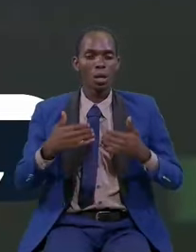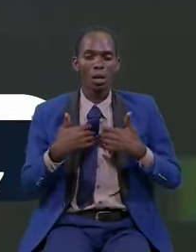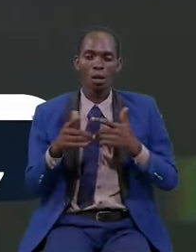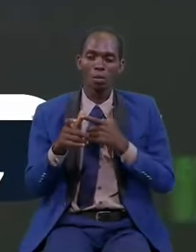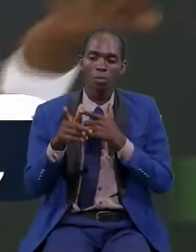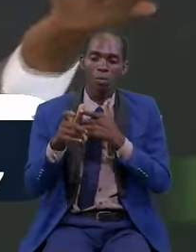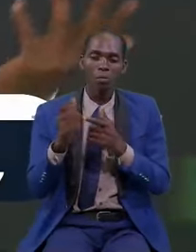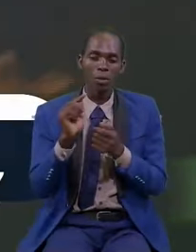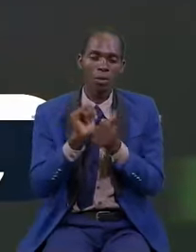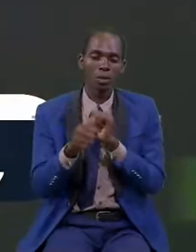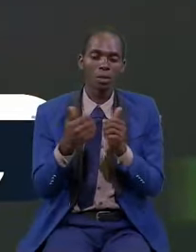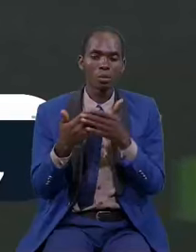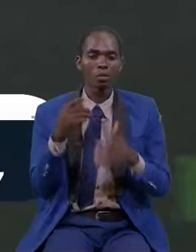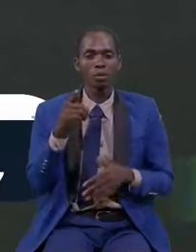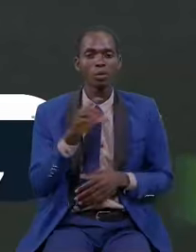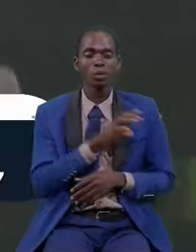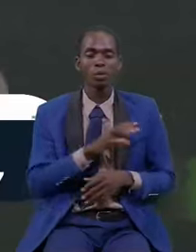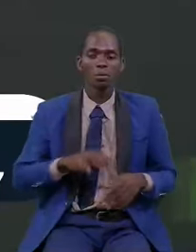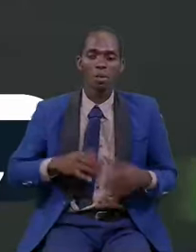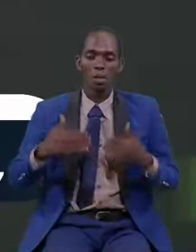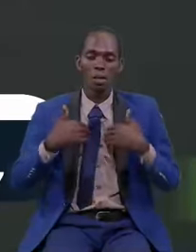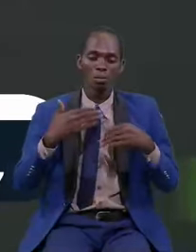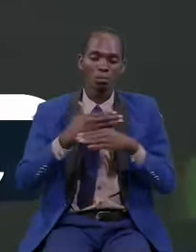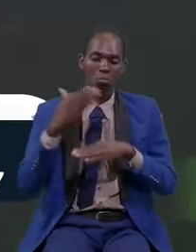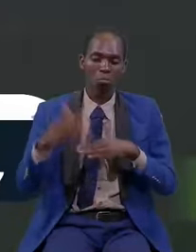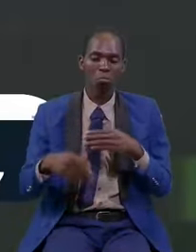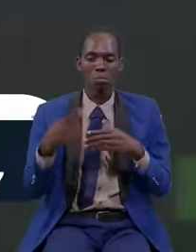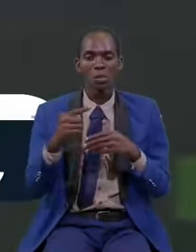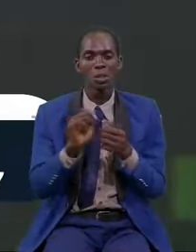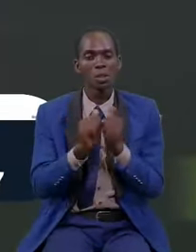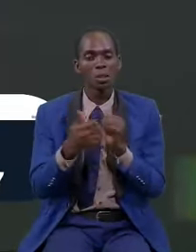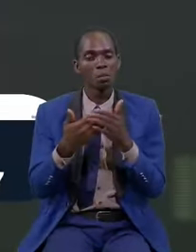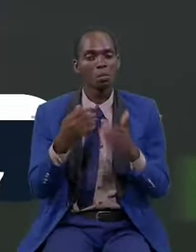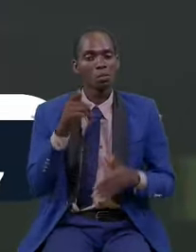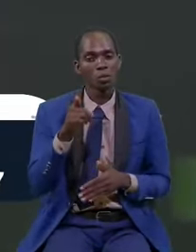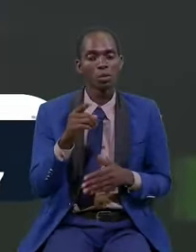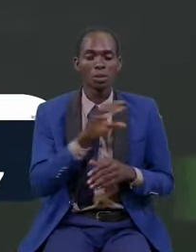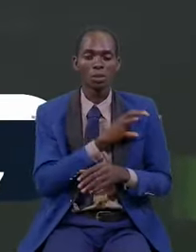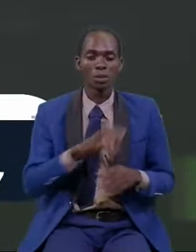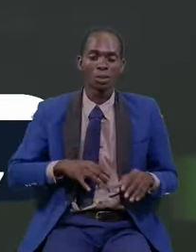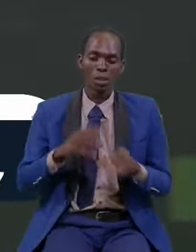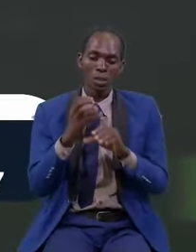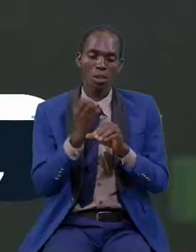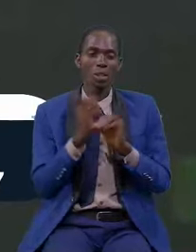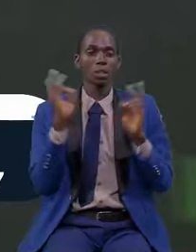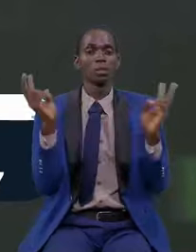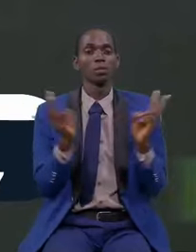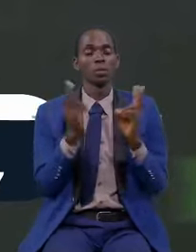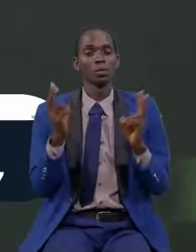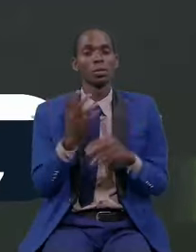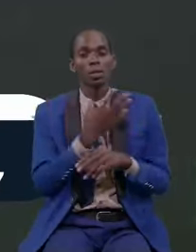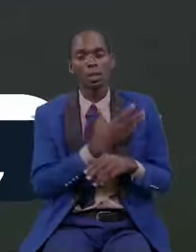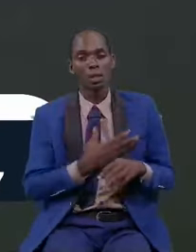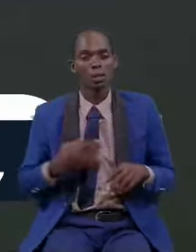Et il a complété sa course. Et il avait la victoire. Il est devenu un vainqueur. Et vous le